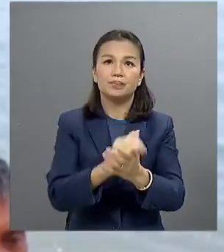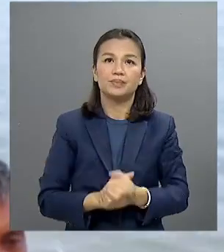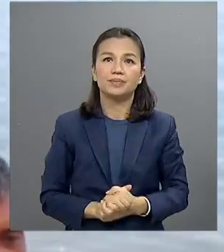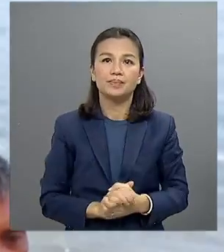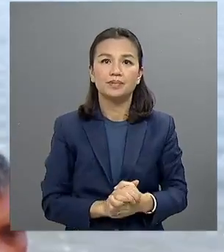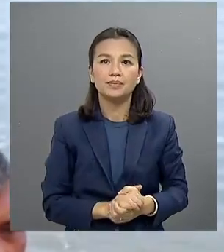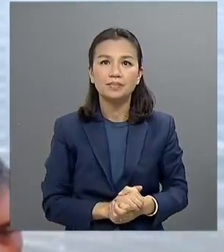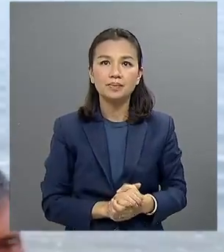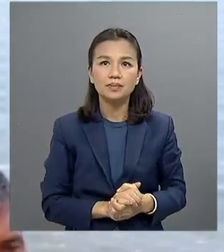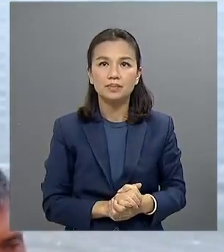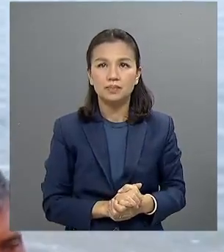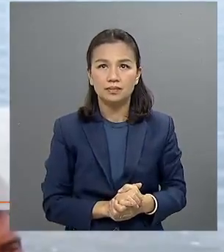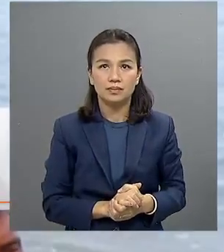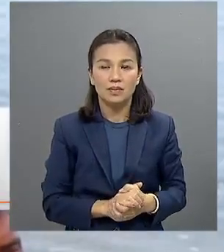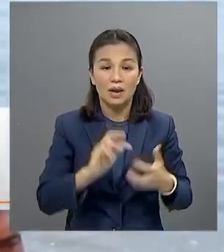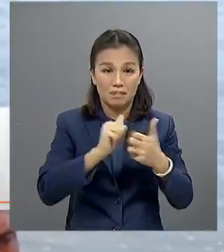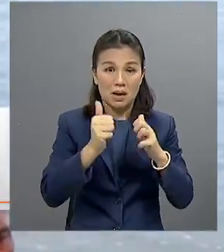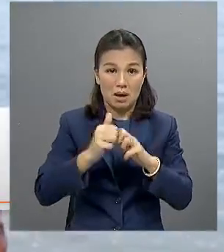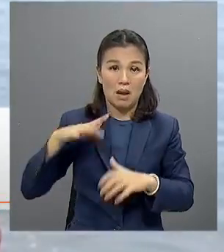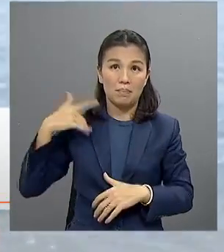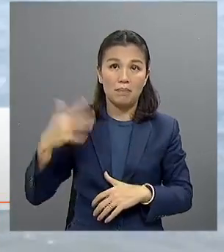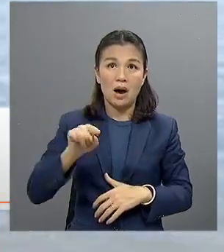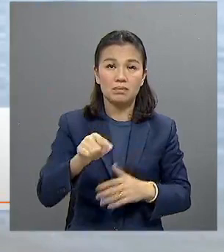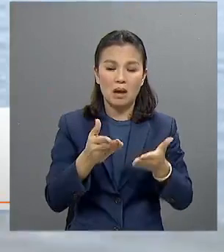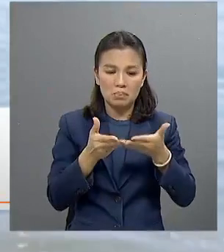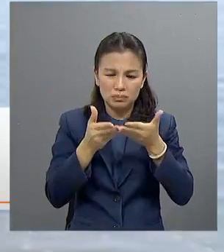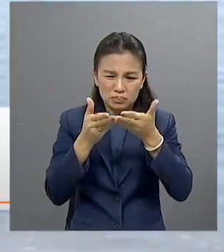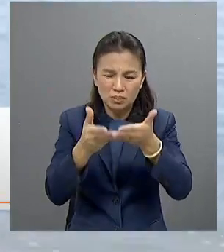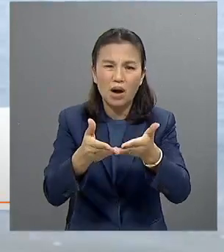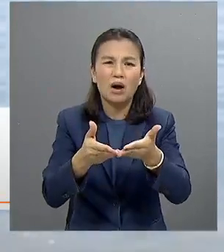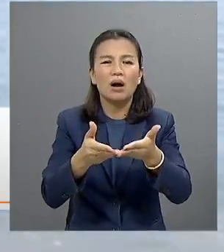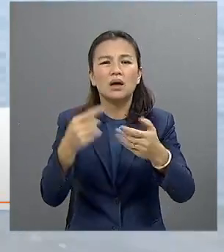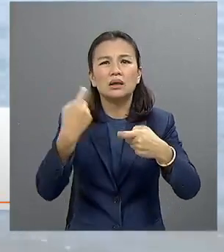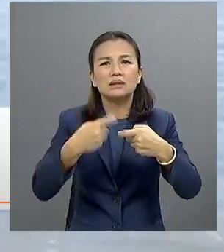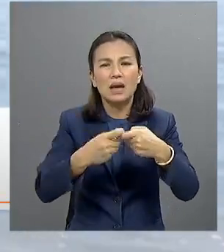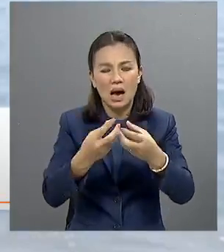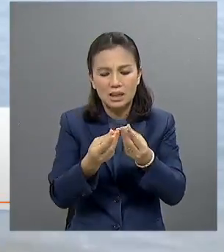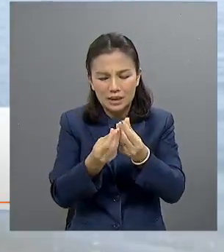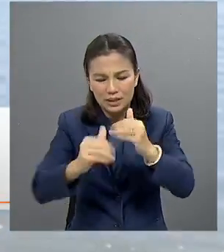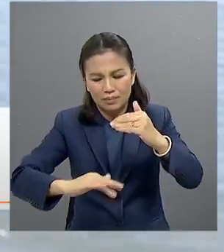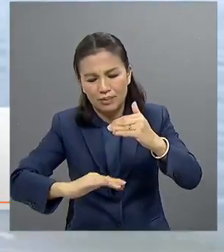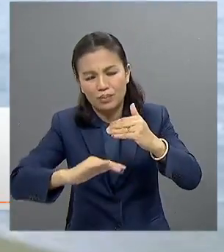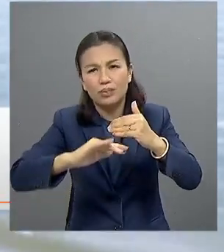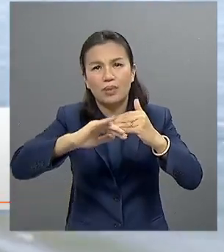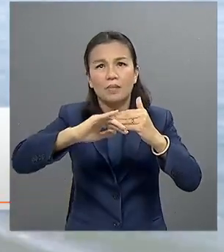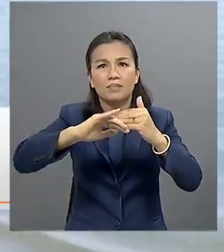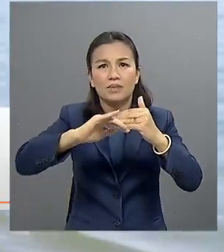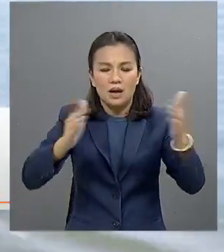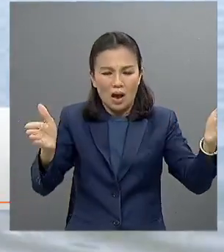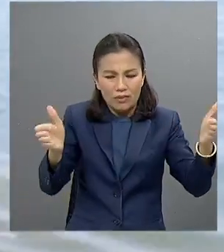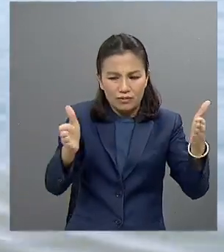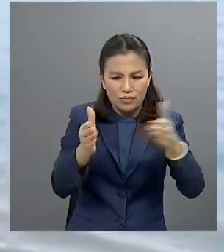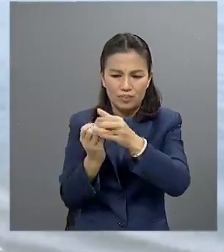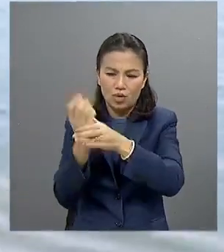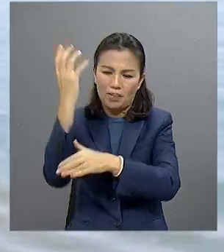มีความเดือดร้อนปากน้ำตื้นเขินแล้วก็น้ำคลองเซาะตะลิงปากน้ำมันแคบต้นไม้ลงมาทับกัน